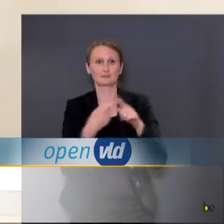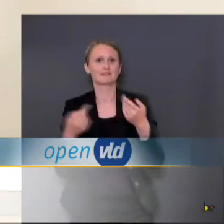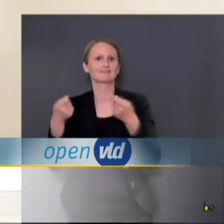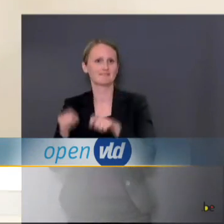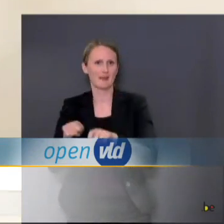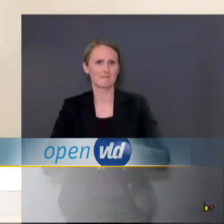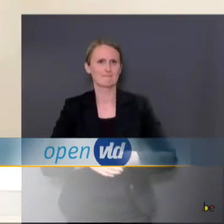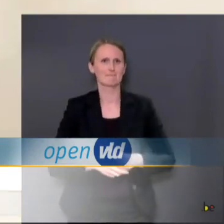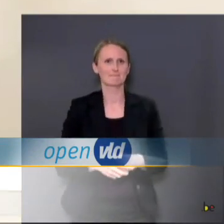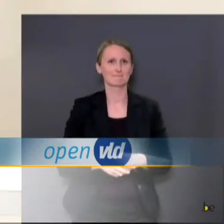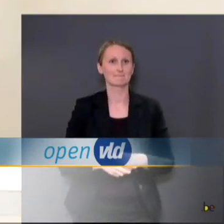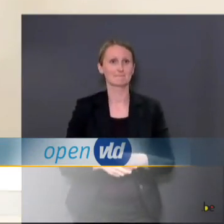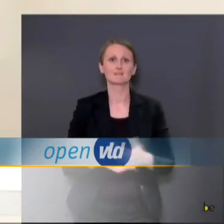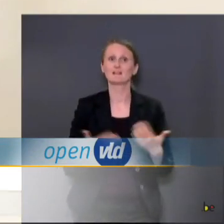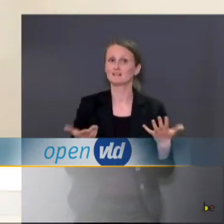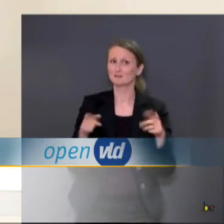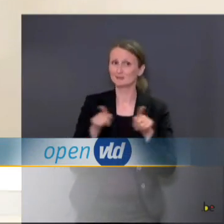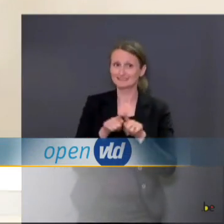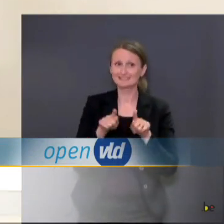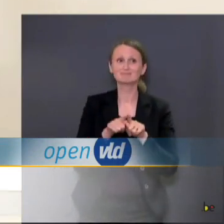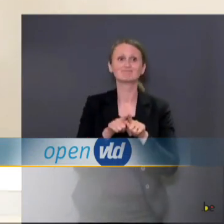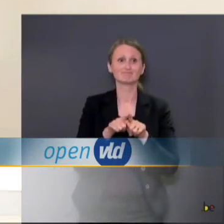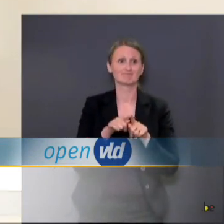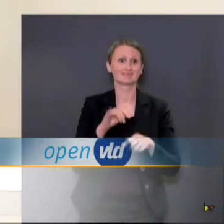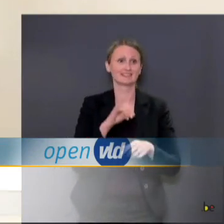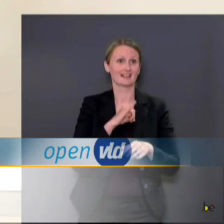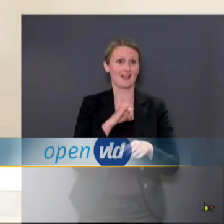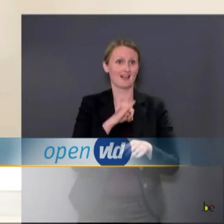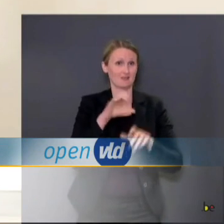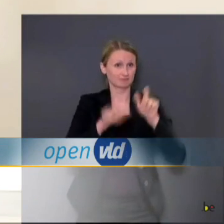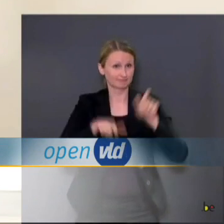de retour pour ceux qui, depuis des mois déjà,